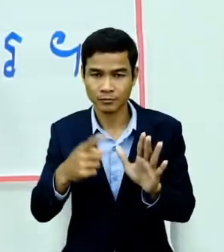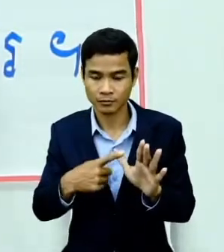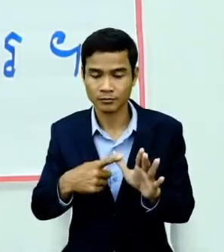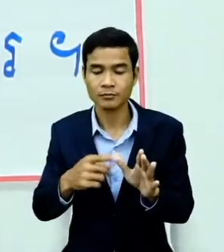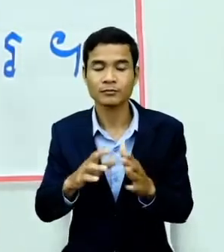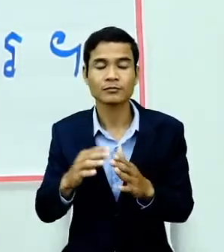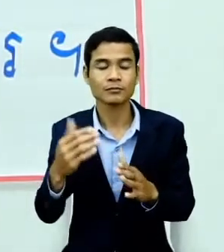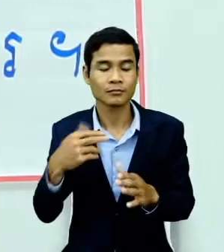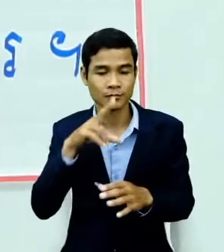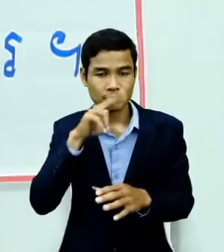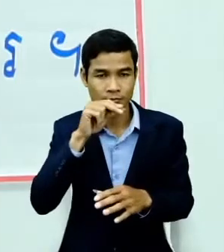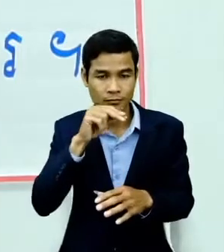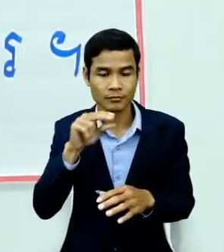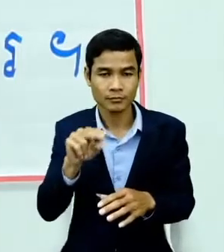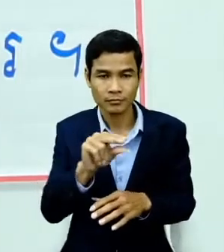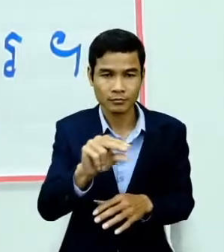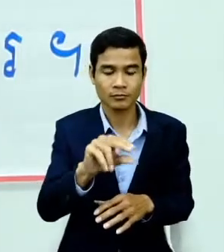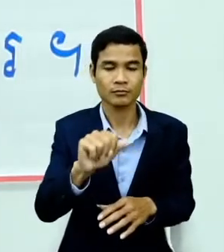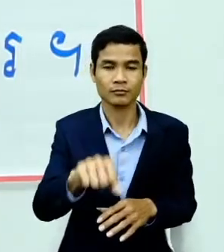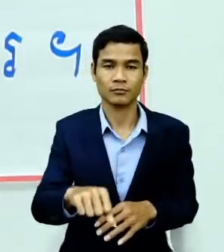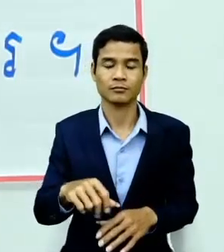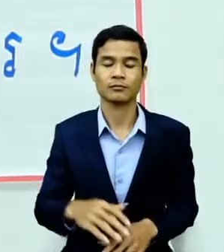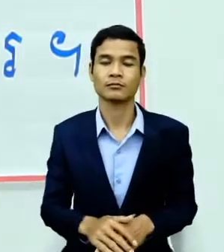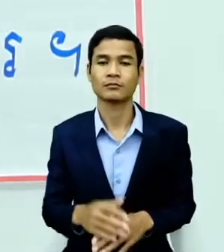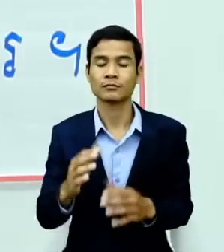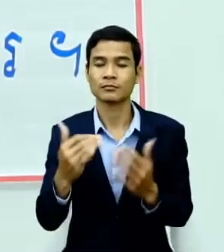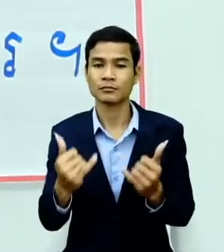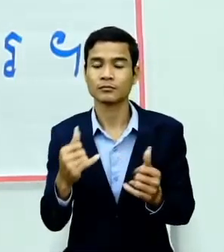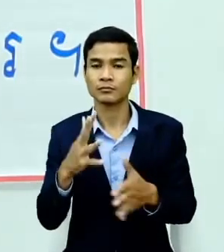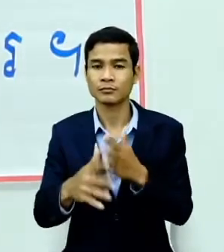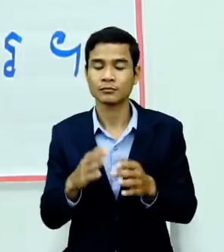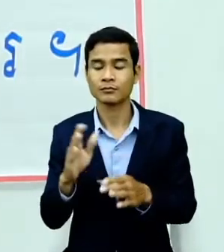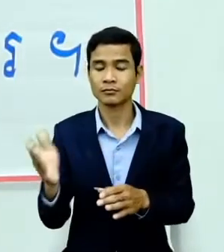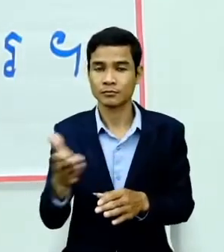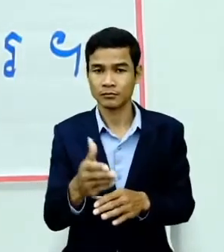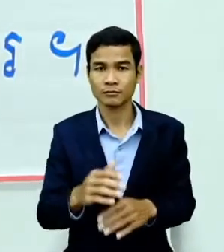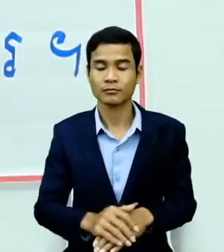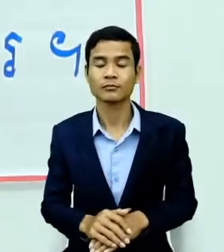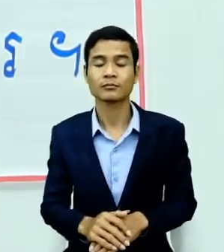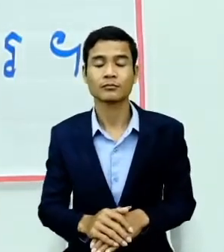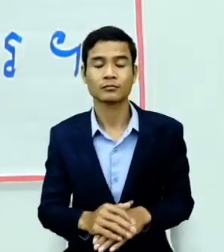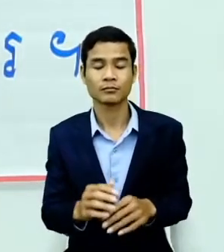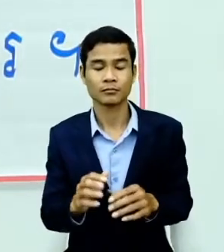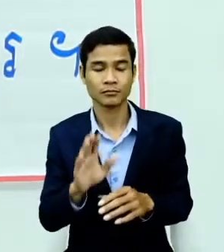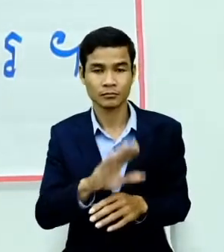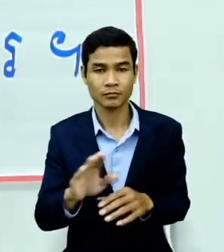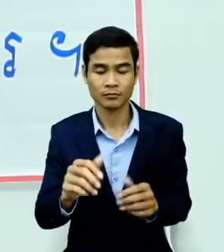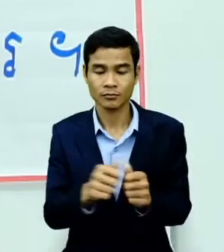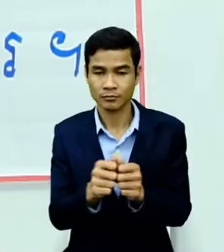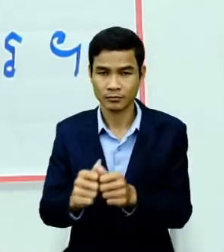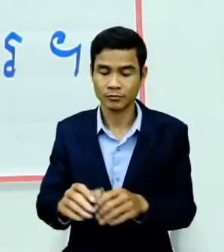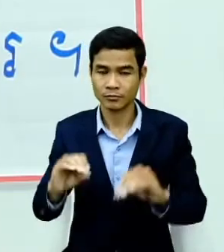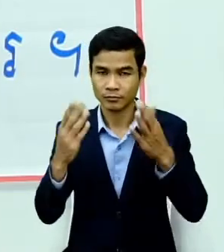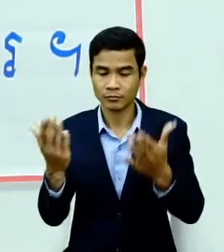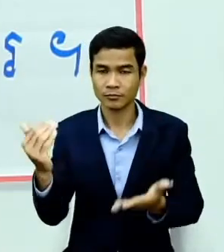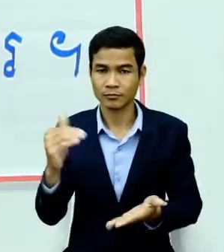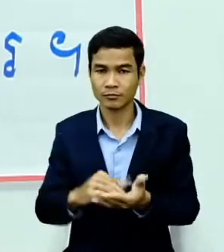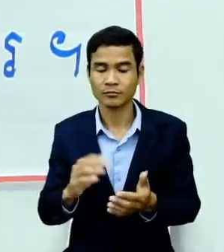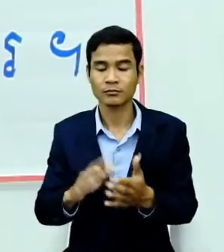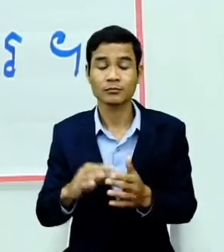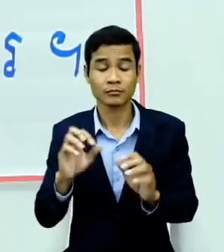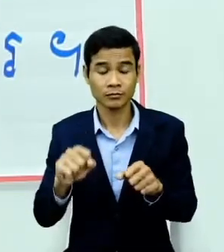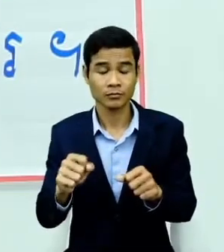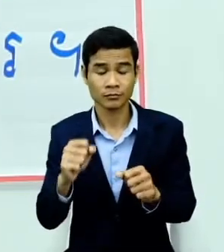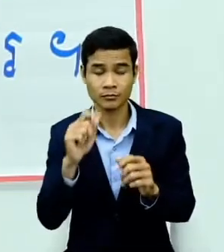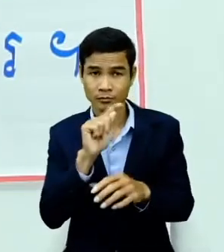ចេះហួចាអរគុណកូនឥឡូវកូនកូនត្រៀមខ្លួនអានអត្ថបទចារបស់យើងនេះជាមួយអ្នកគ្រូដោយច